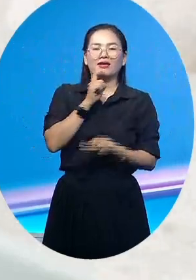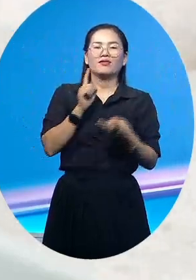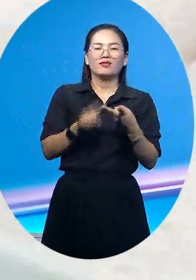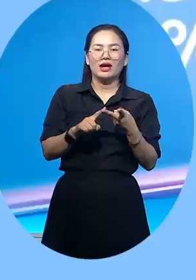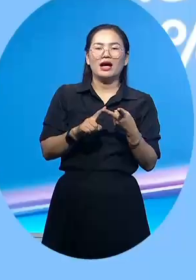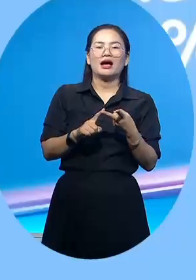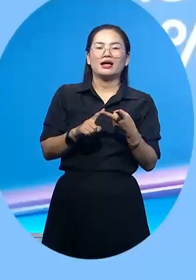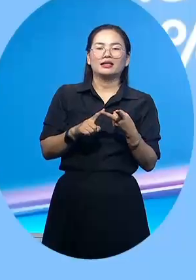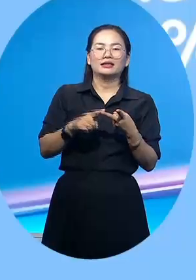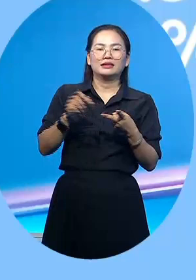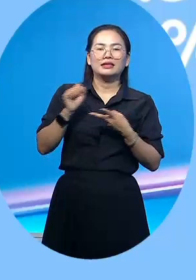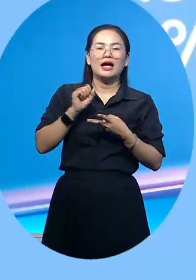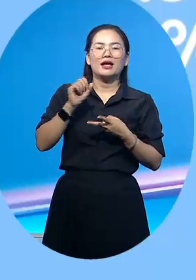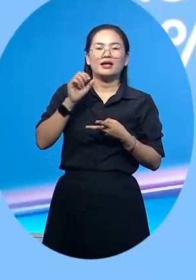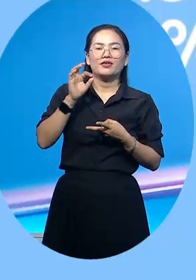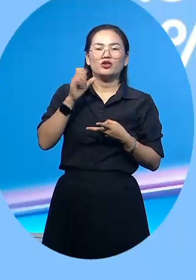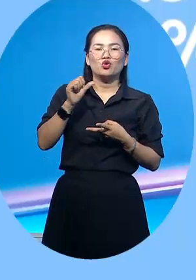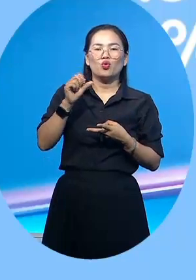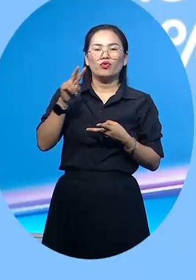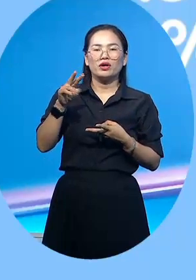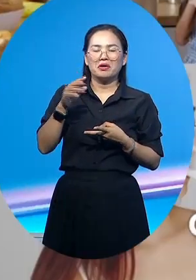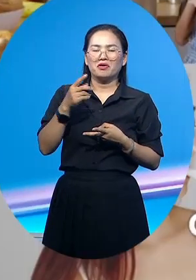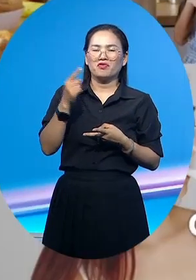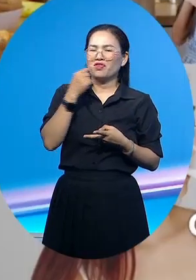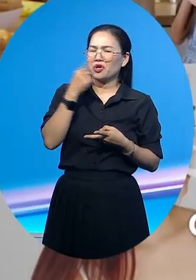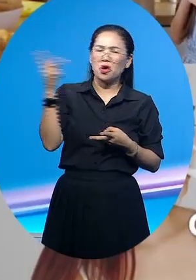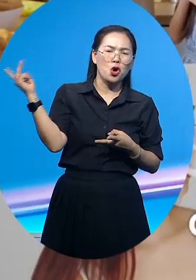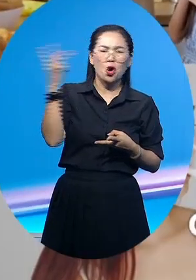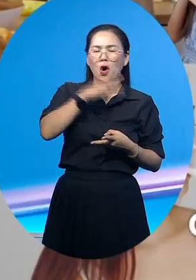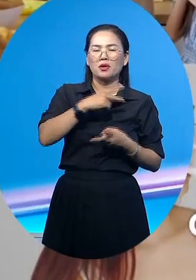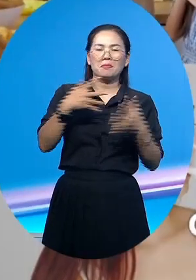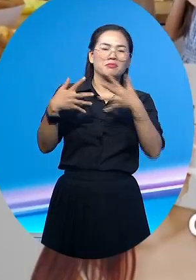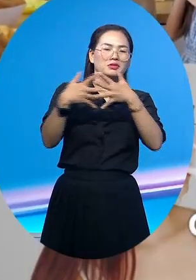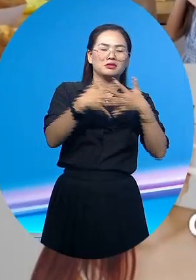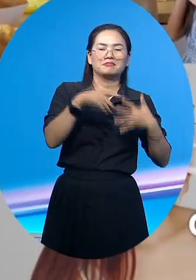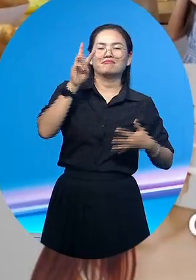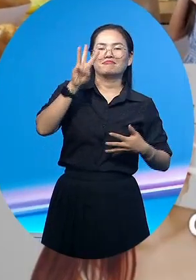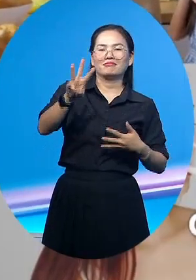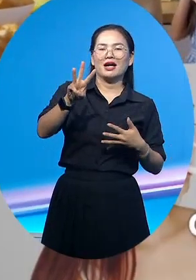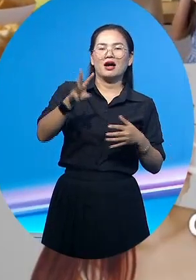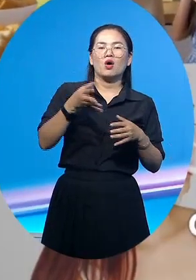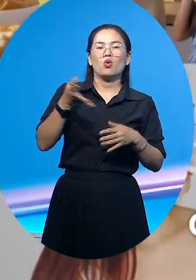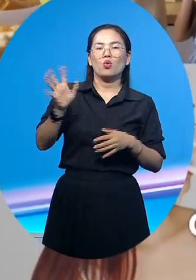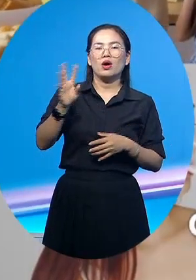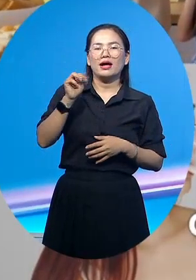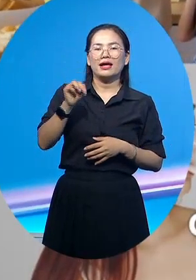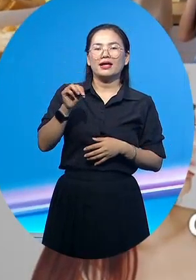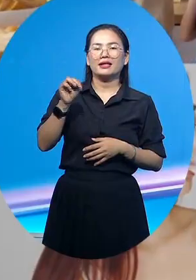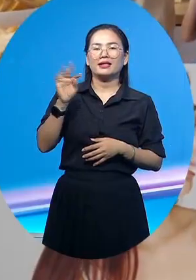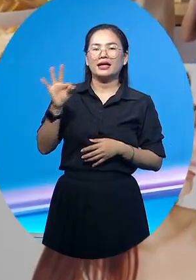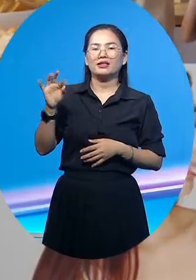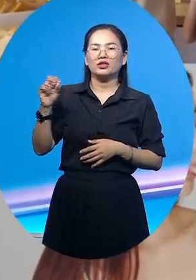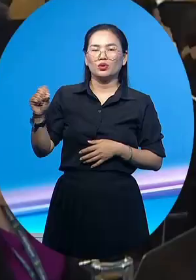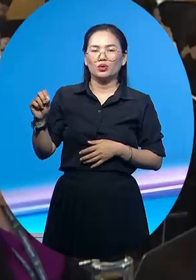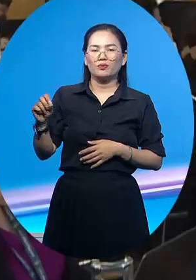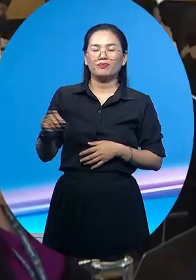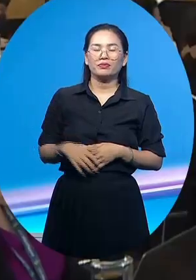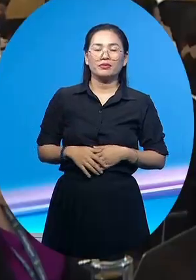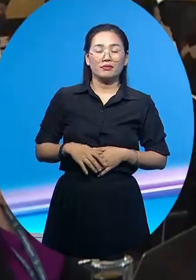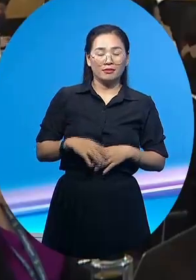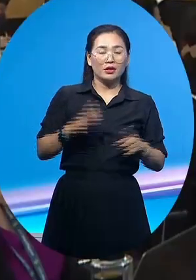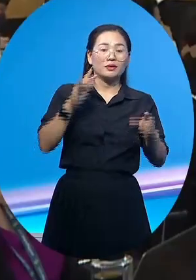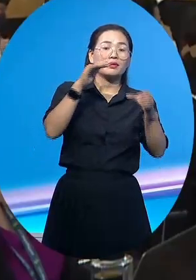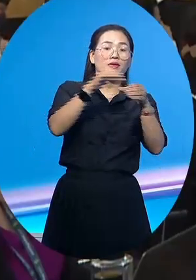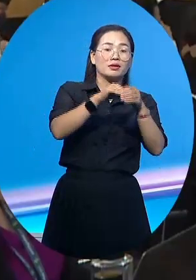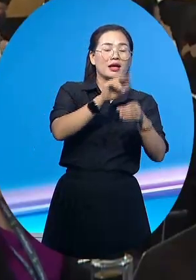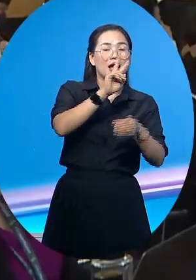The superris Award vị ngon thượng hàng xếp hạng 3 sao của International Tech insit diễn ra trong